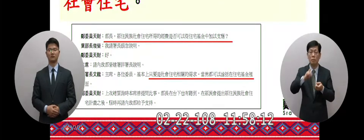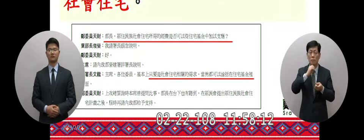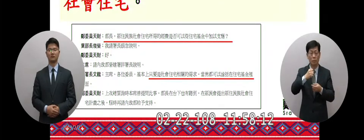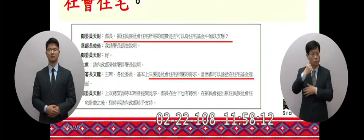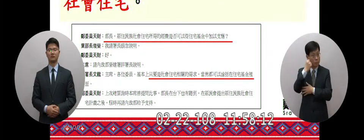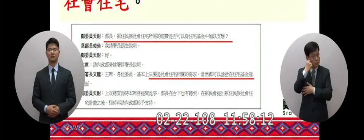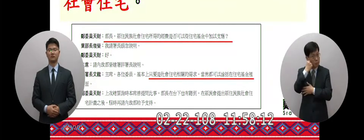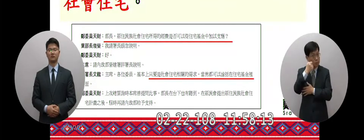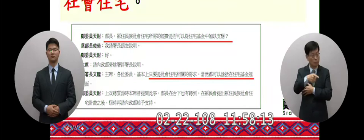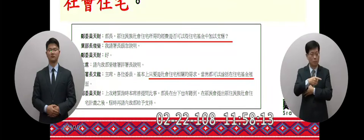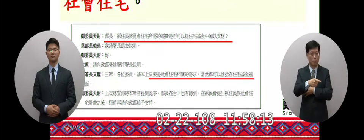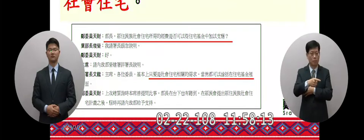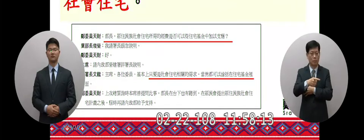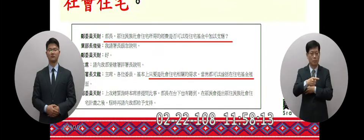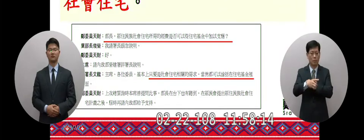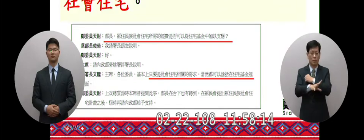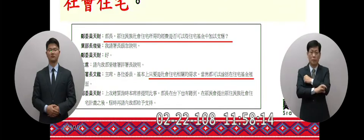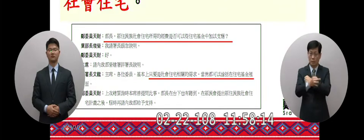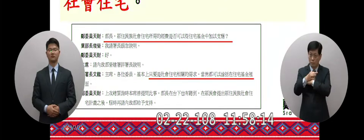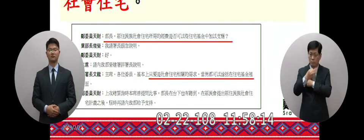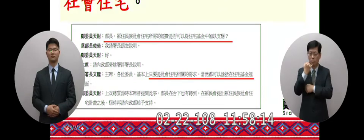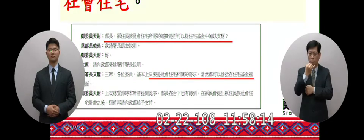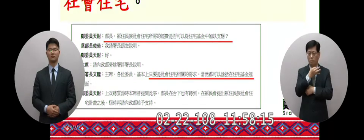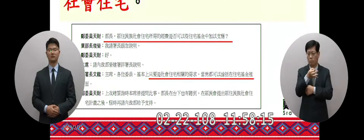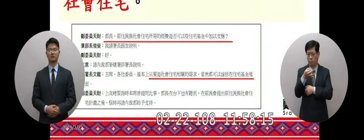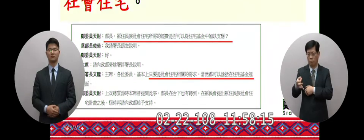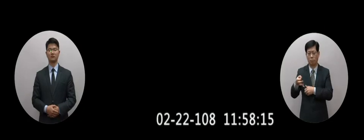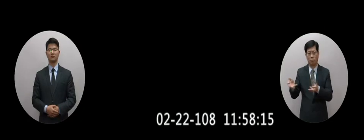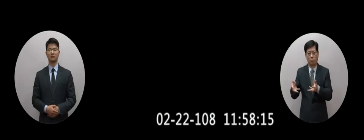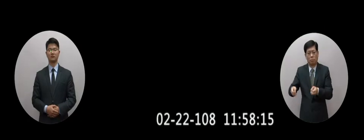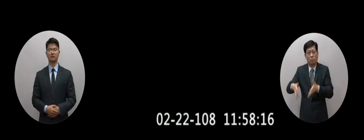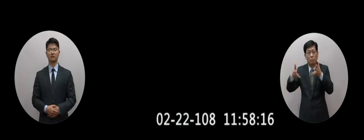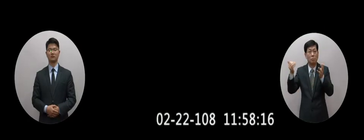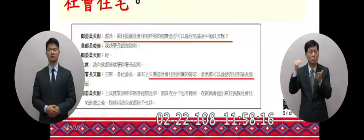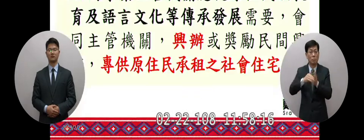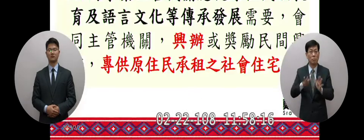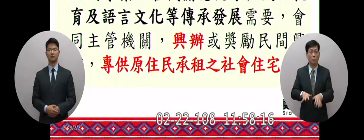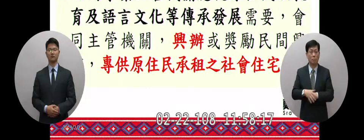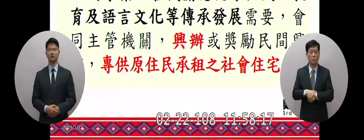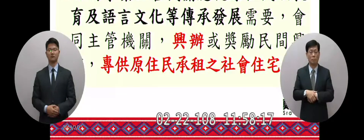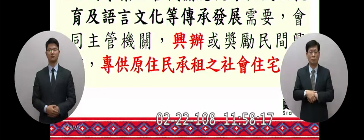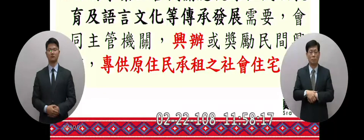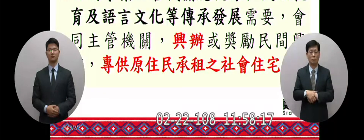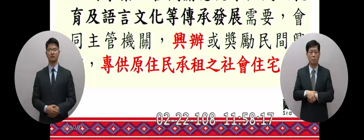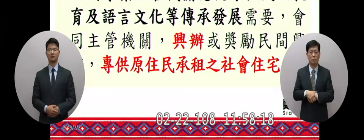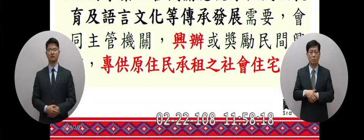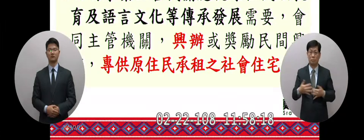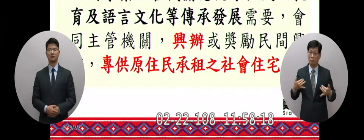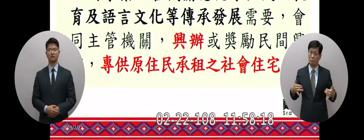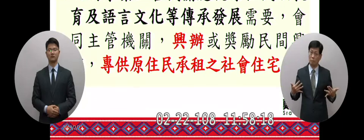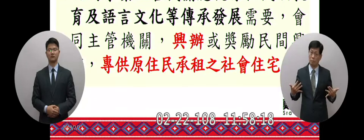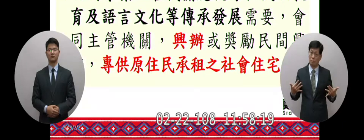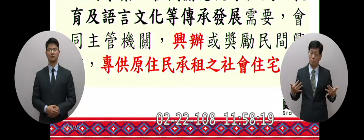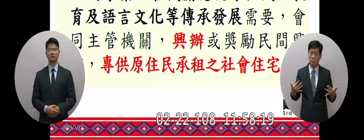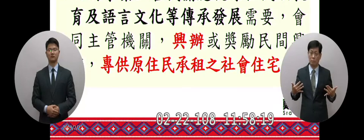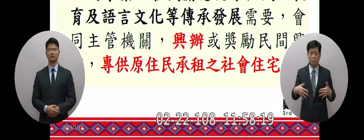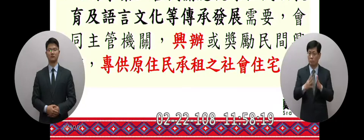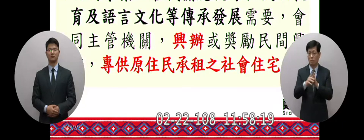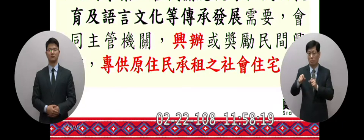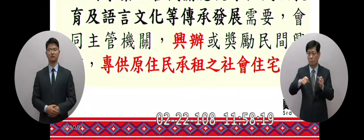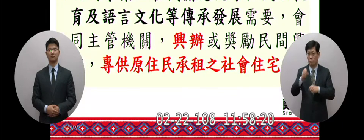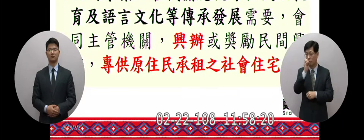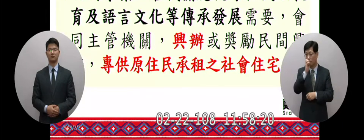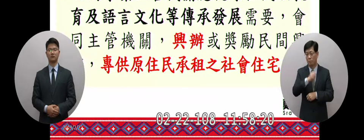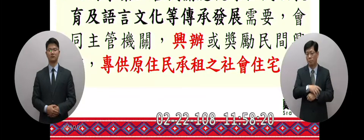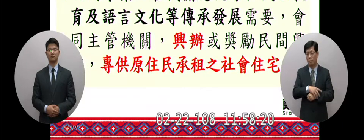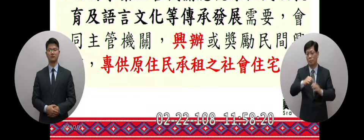基金啊来作为新建原住民族的社会住宅，但是到现在啊都还没有提出计划。